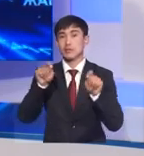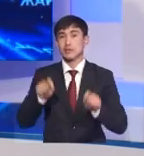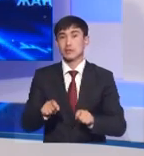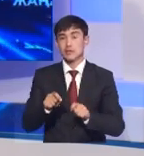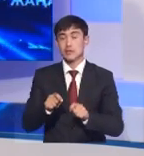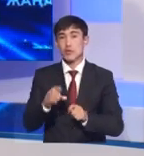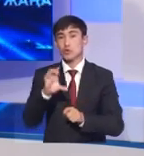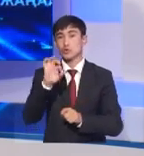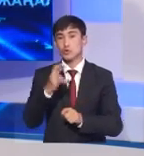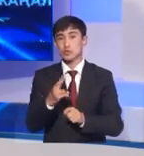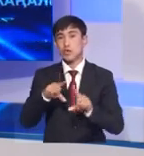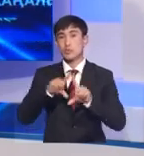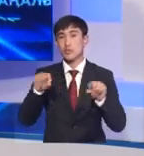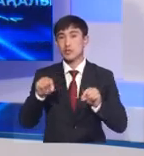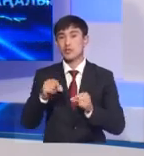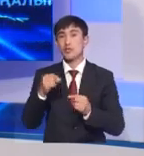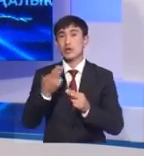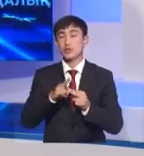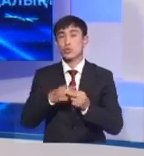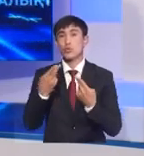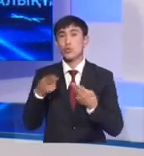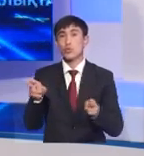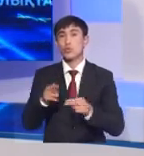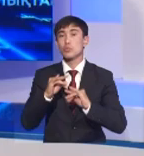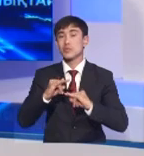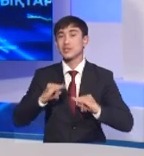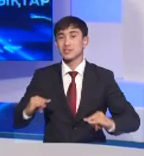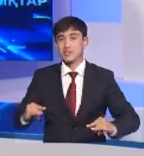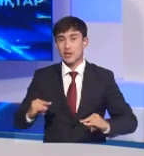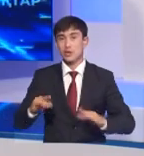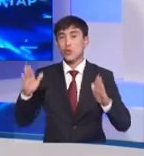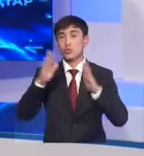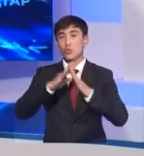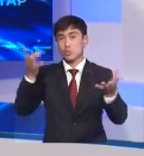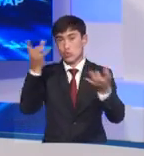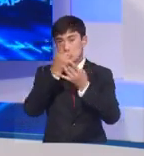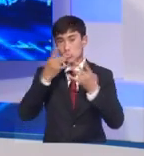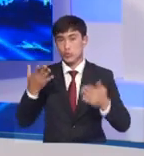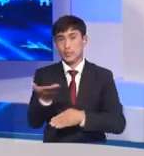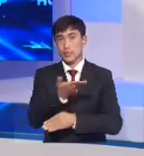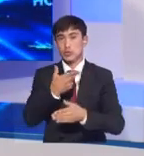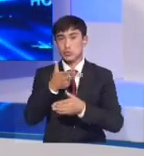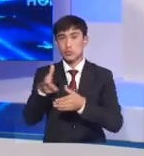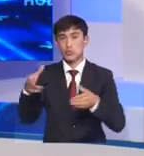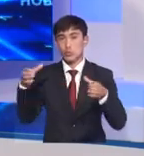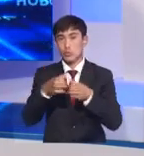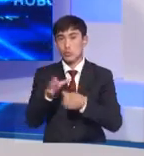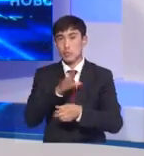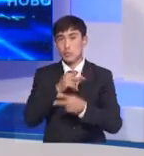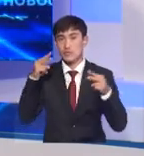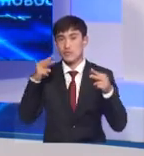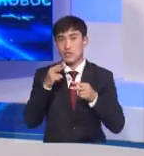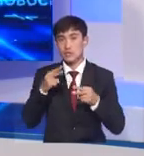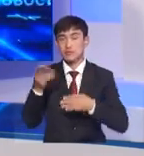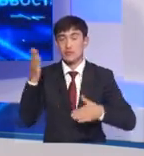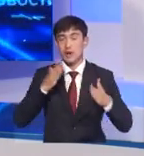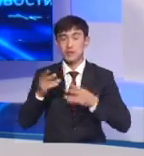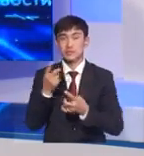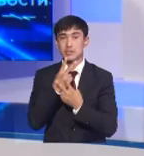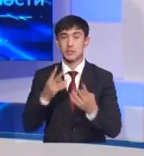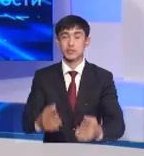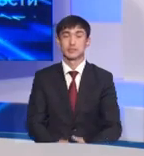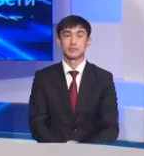состоялось открытие ряда социальных объектов, в числе которых клуб, детский сад и дом культуры. Наша съемочная группа стала